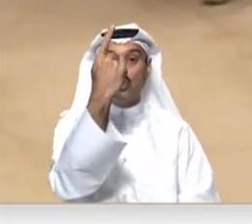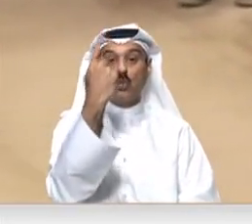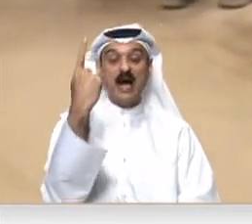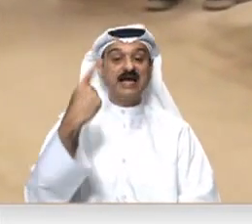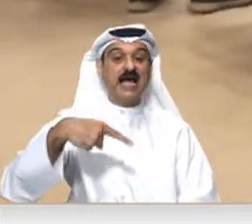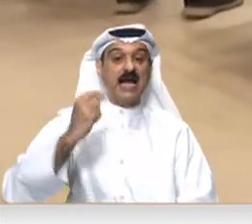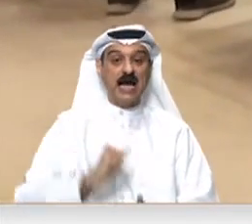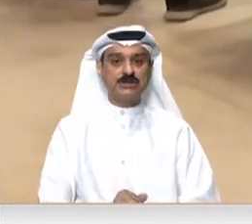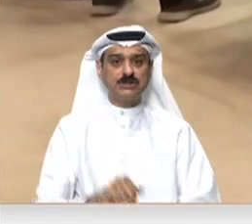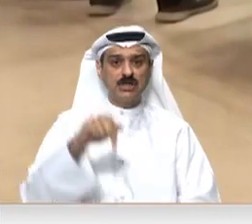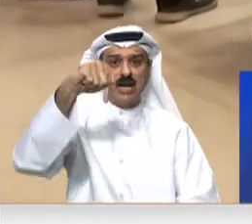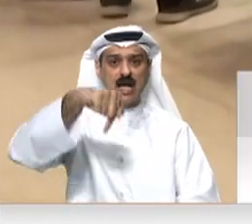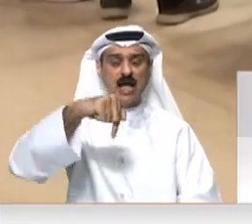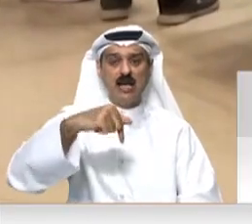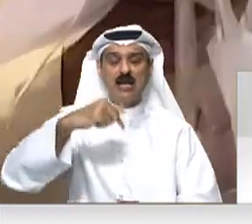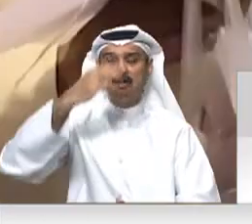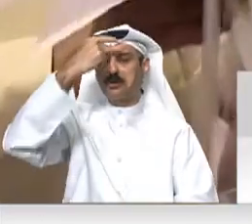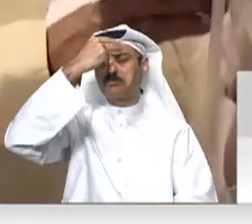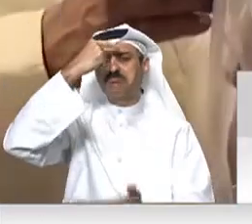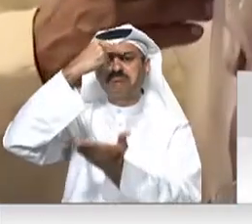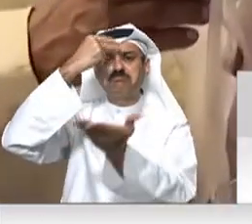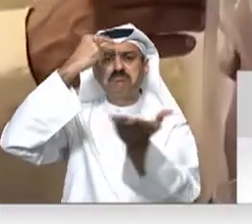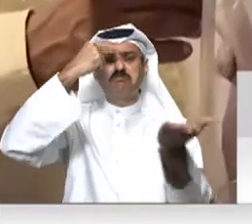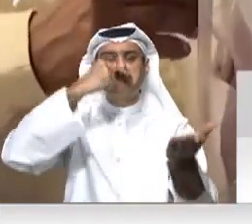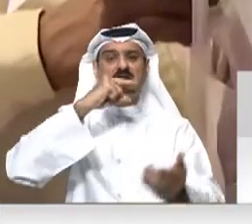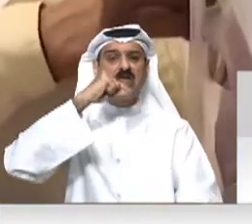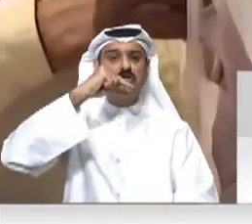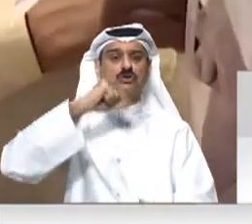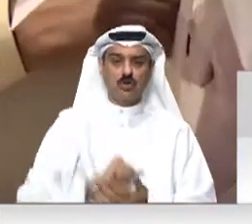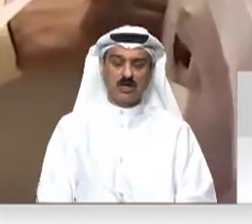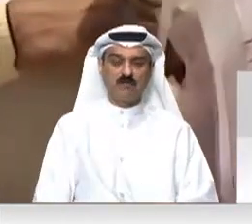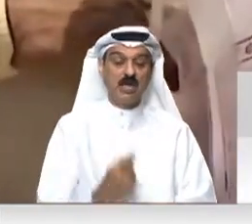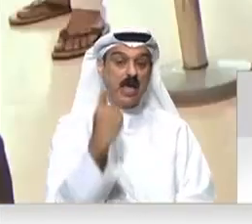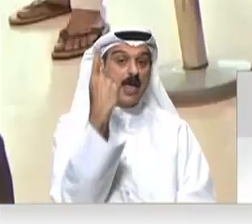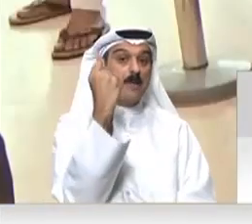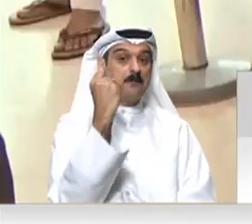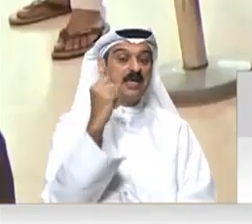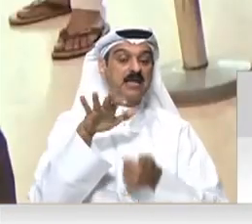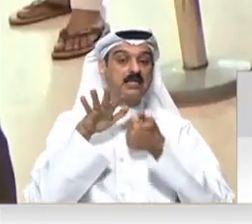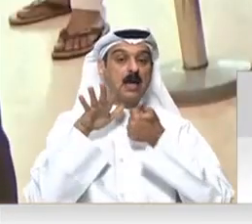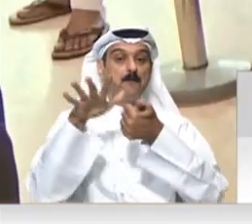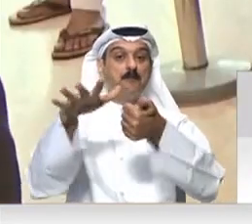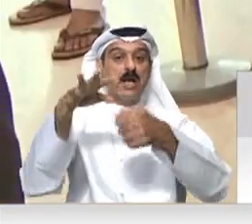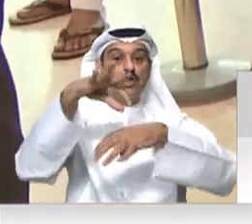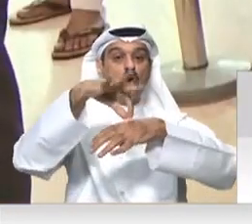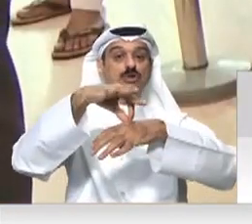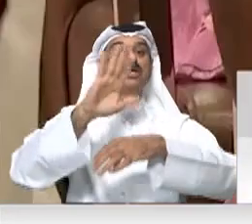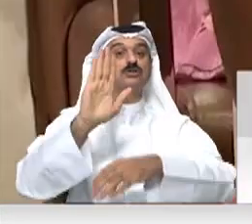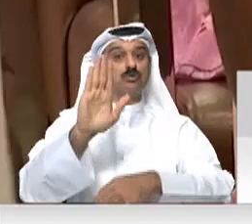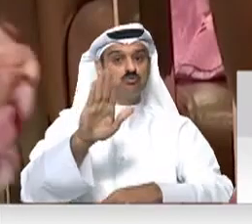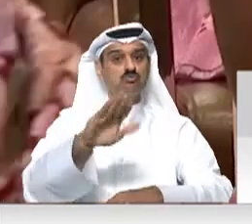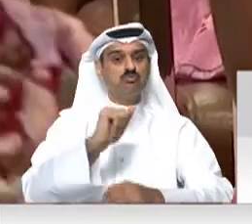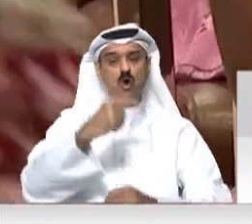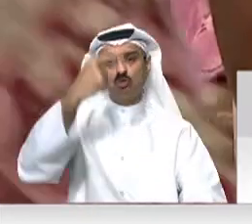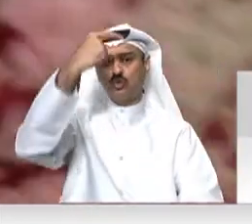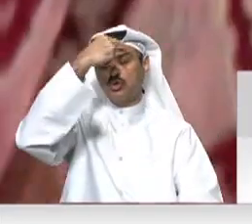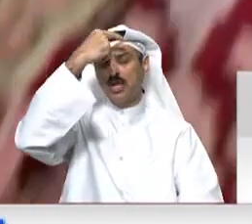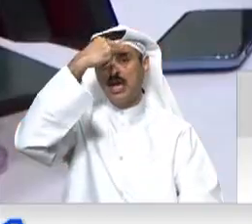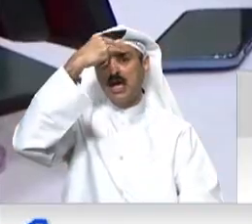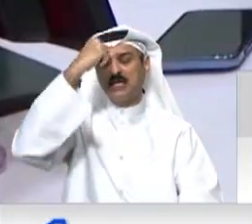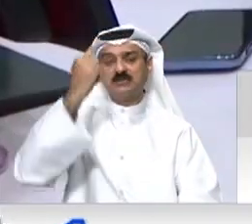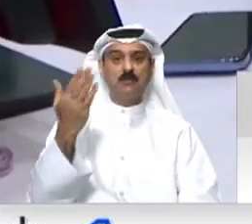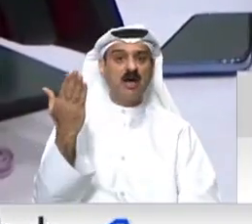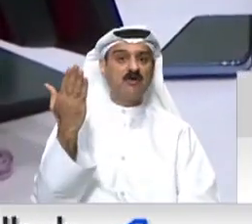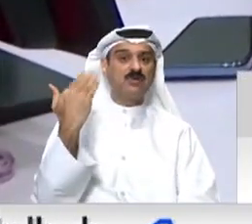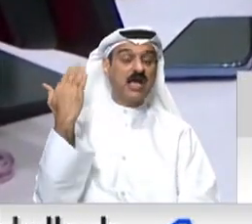باسم عاصمه مرض السكري في العالم تم تشخيص اكثر من 100 مليون شخص بداء السكري مقارنه ب 70 مليون عام